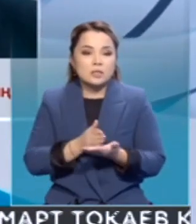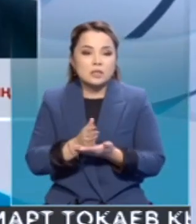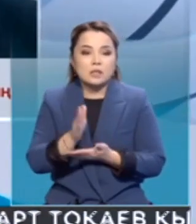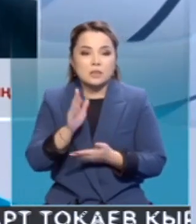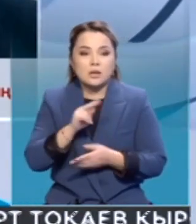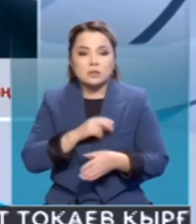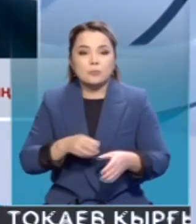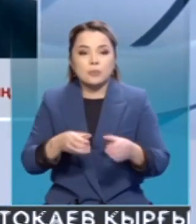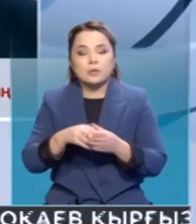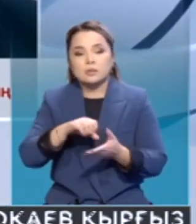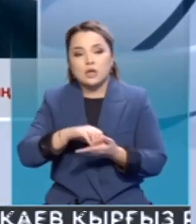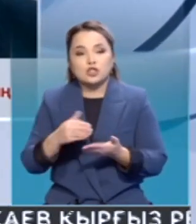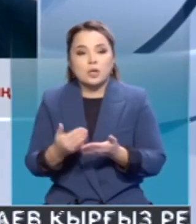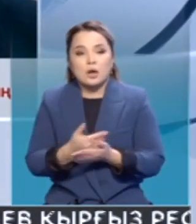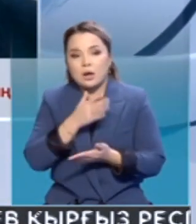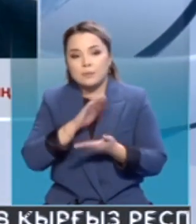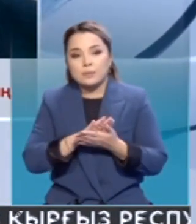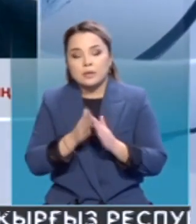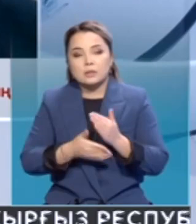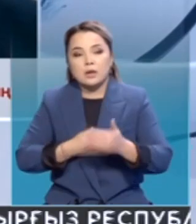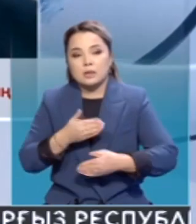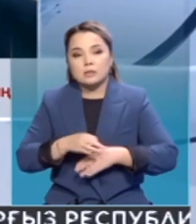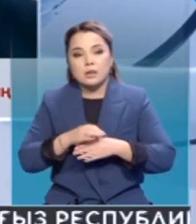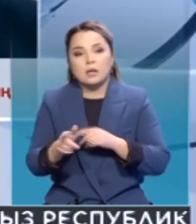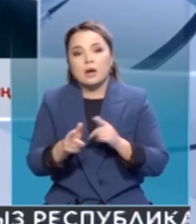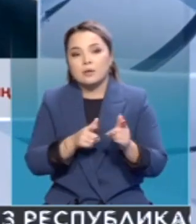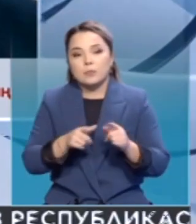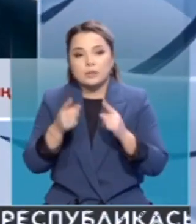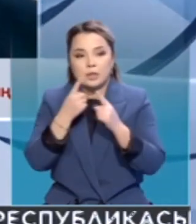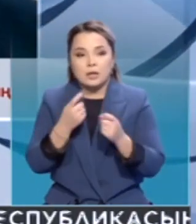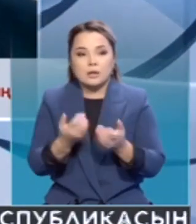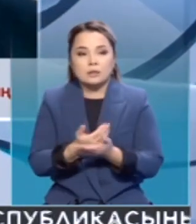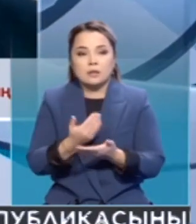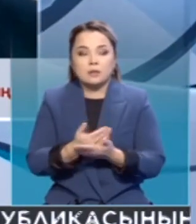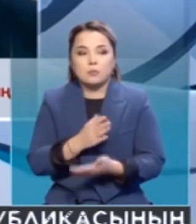стратегиялық серіктестіктің жаңа кезеңіне қадам басуға дайынмын деп жазған.